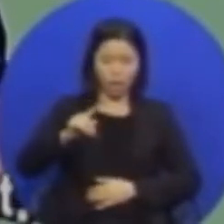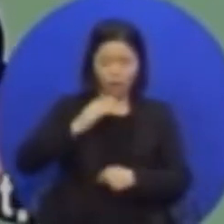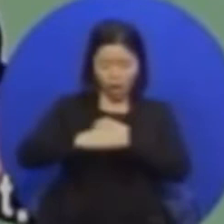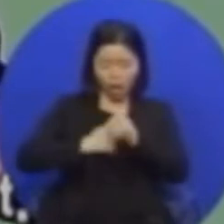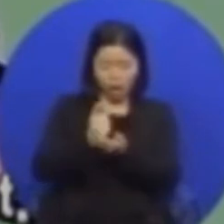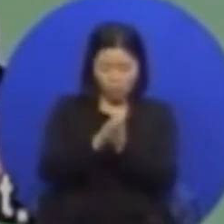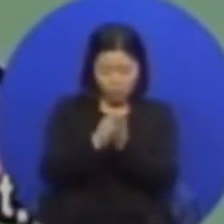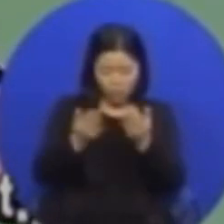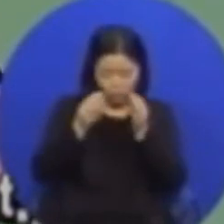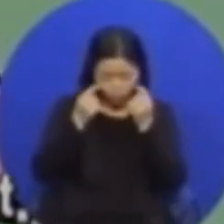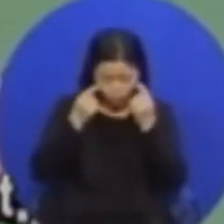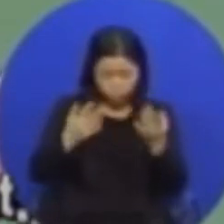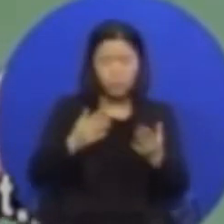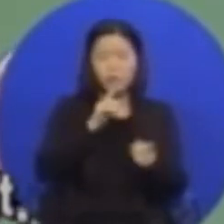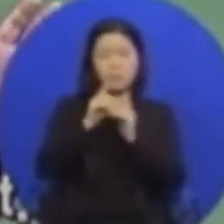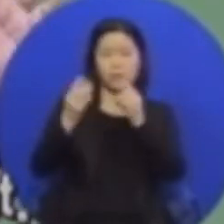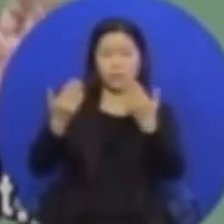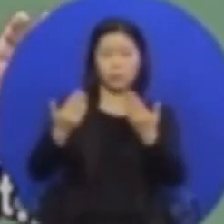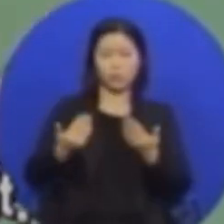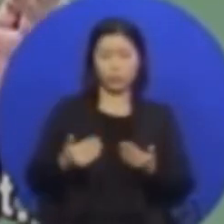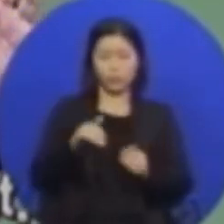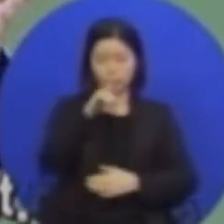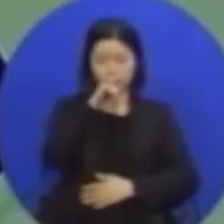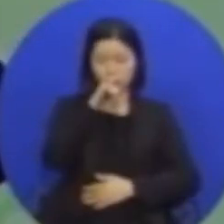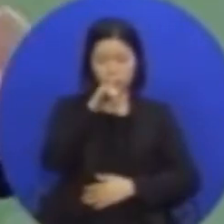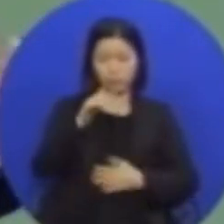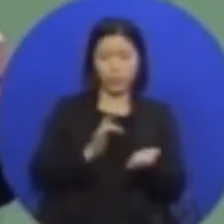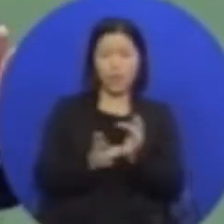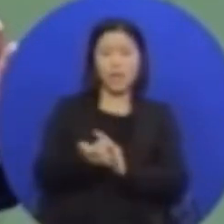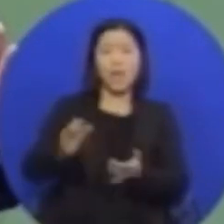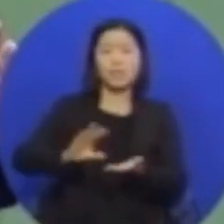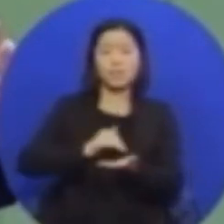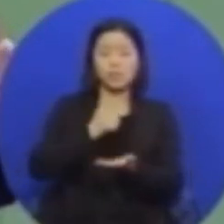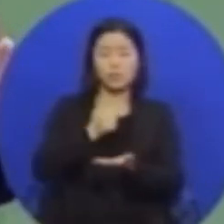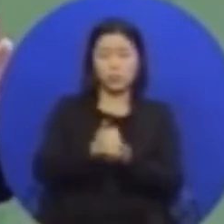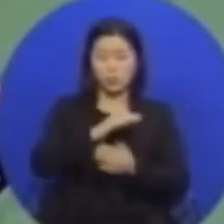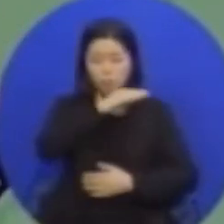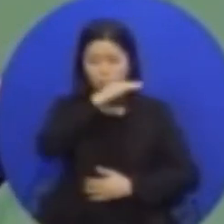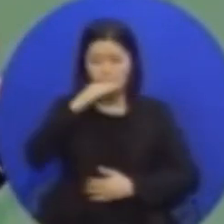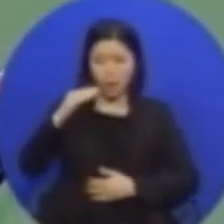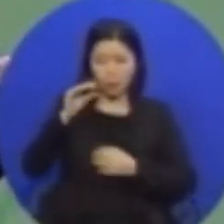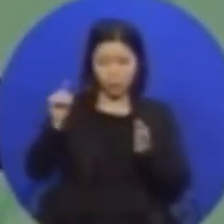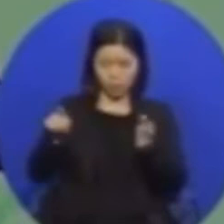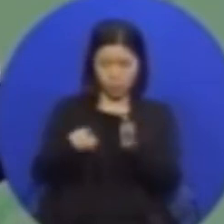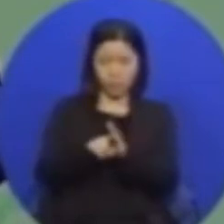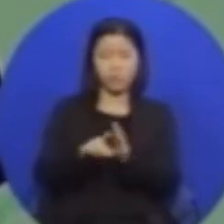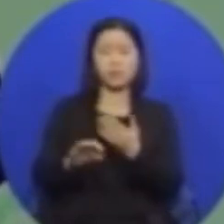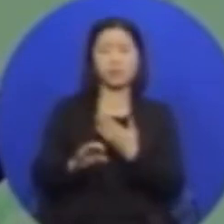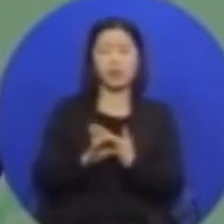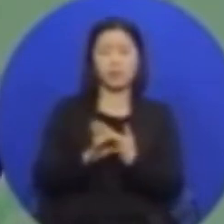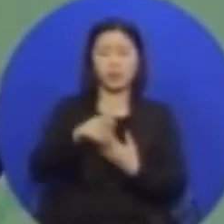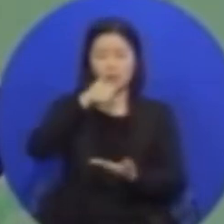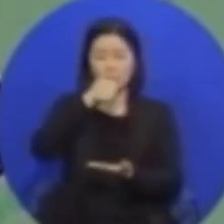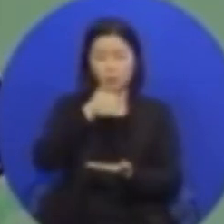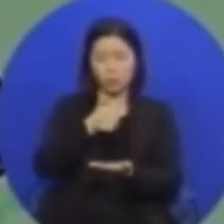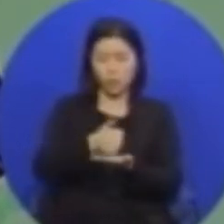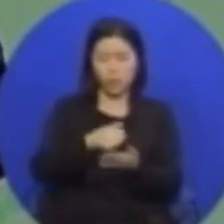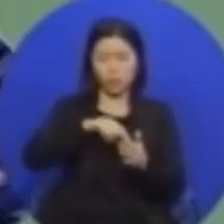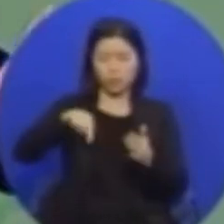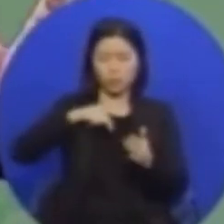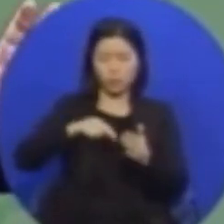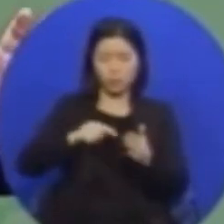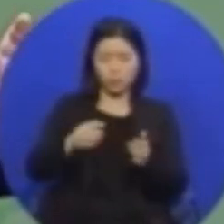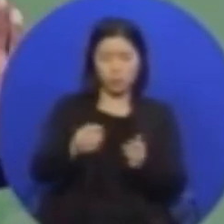말씀해 주고 있어요 예수 그리스도를 바로 믿는다면 우리는 주에서 이미